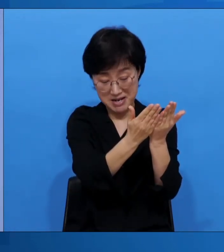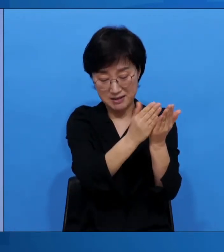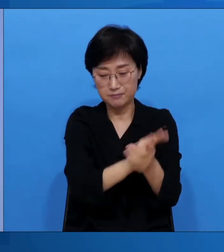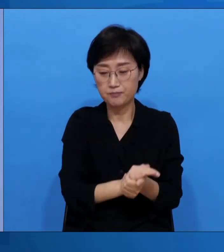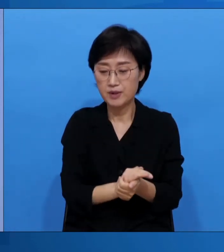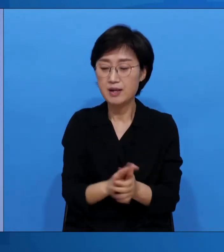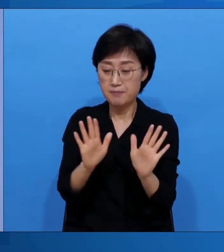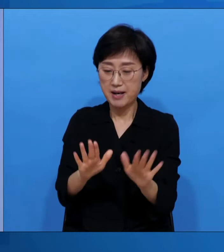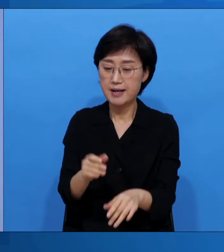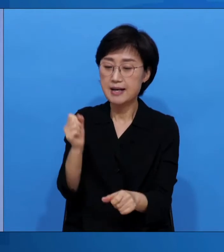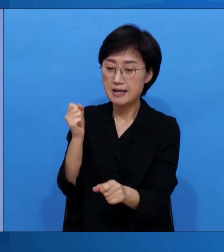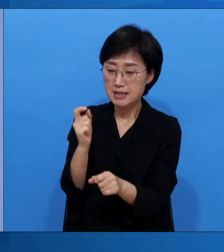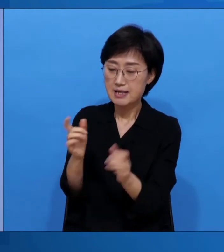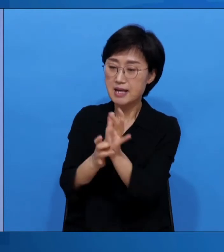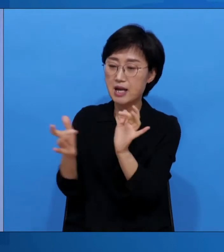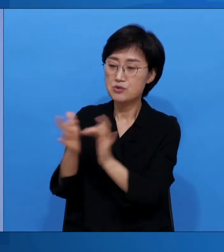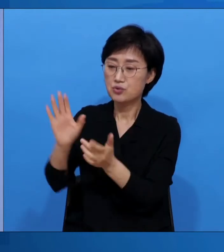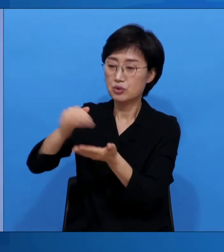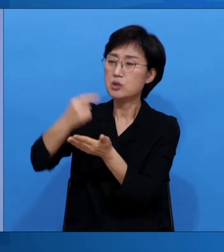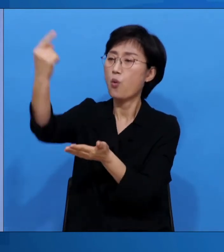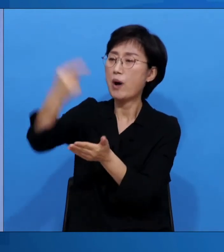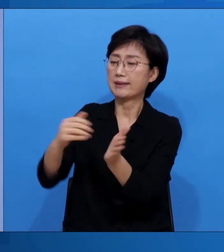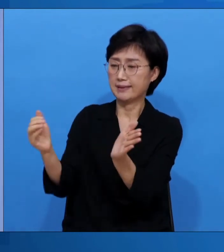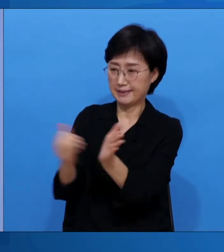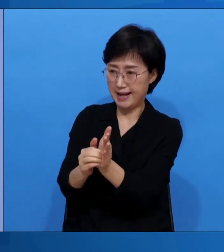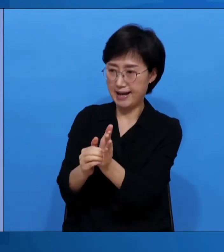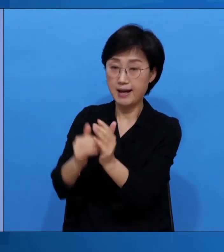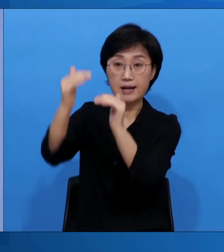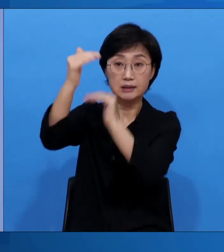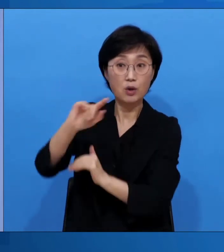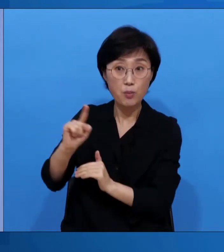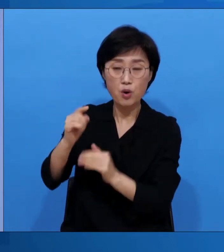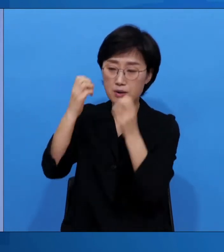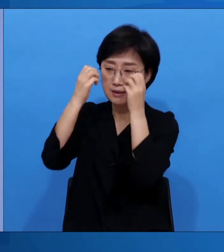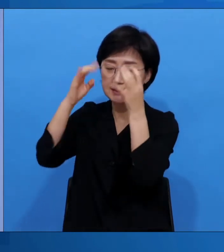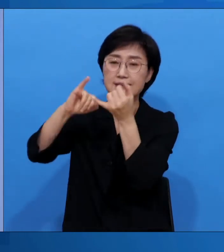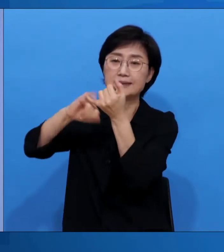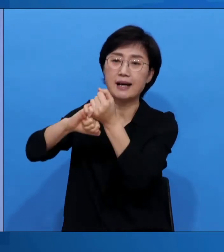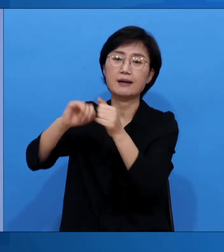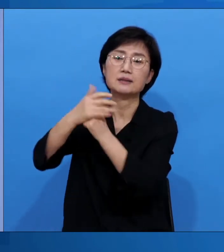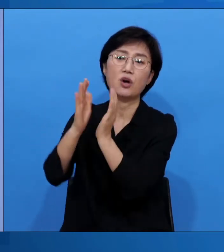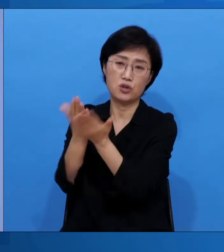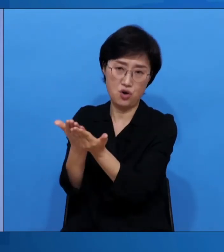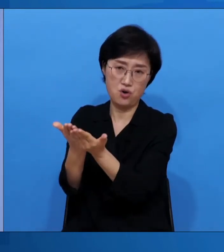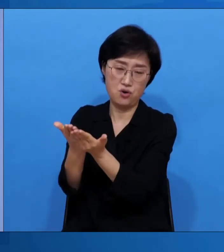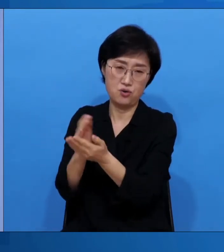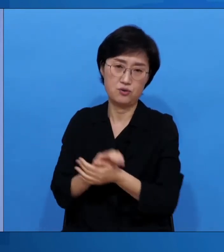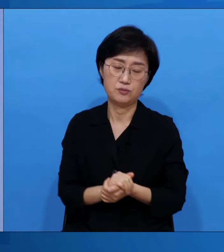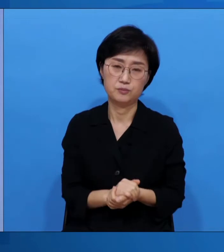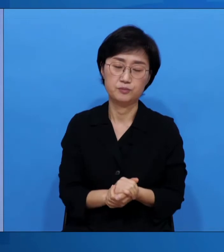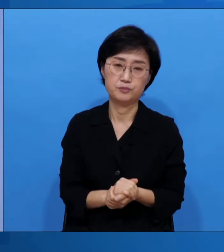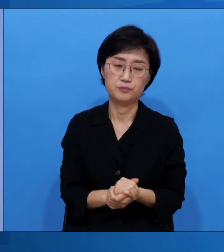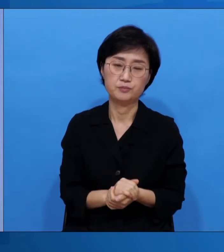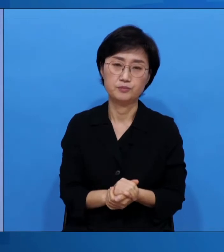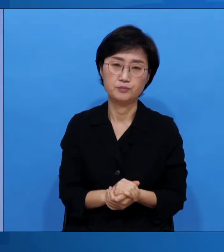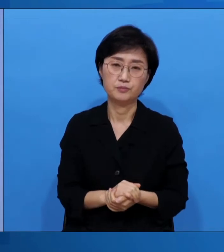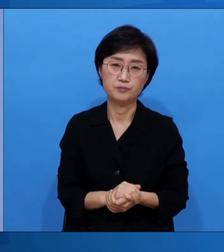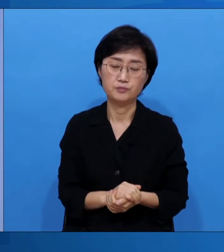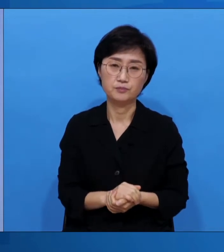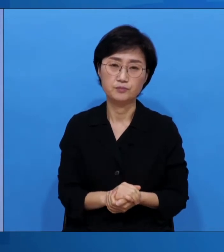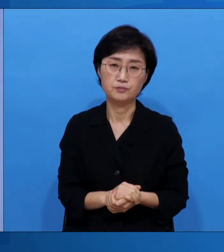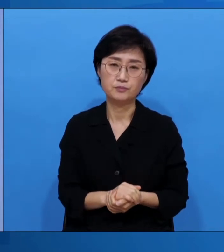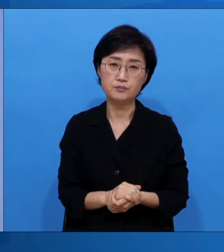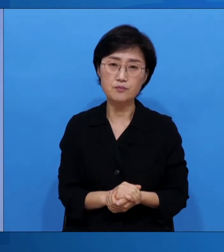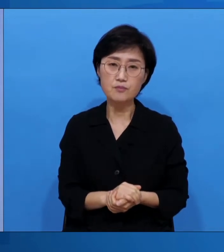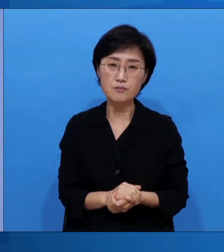신약 성경입니다. That is the New Testament. 그래서 그리스도 중심에서 구약, 신약 이렇게 말했단 말이죠. And so centering on Christ, we see the Old Testament and the New